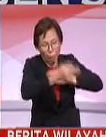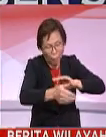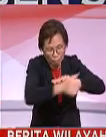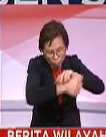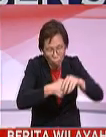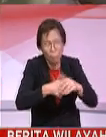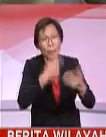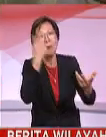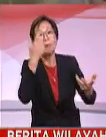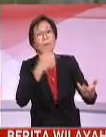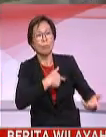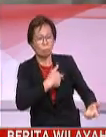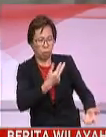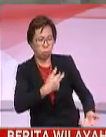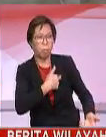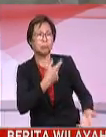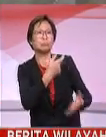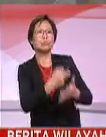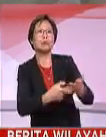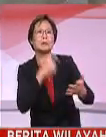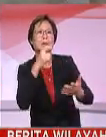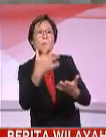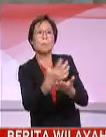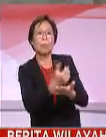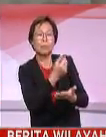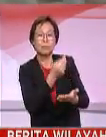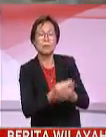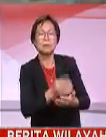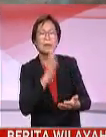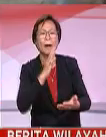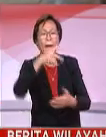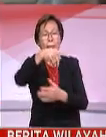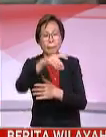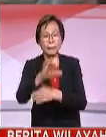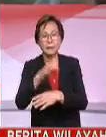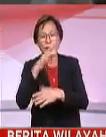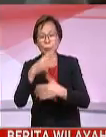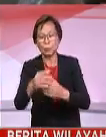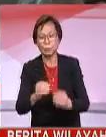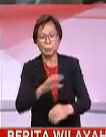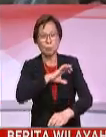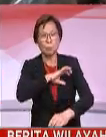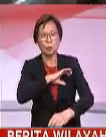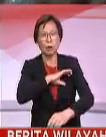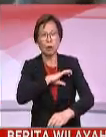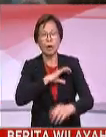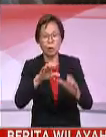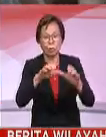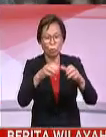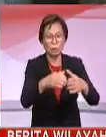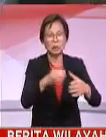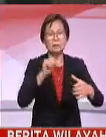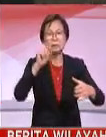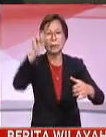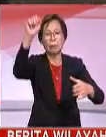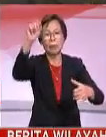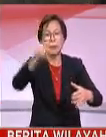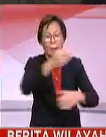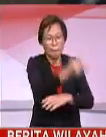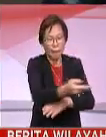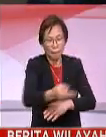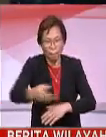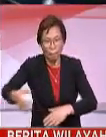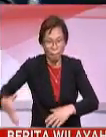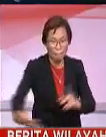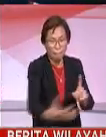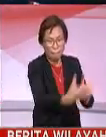segi cukai. Datu Jauti berkata demikian dalam sidang media di Ibu Pejabat Polis Kontinjen Sabah. Katanya barangan